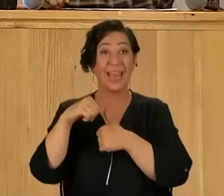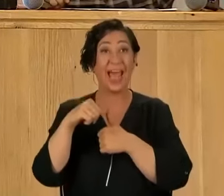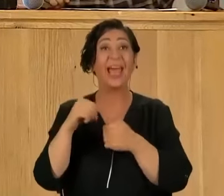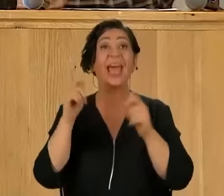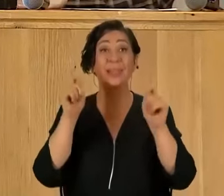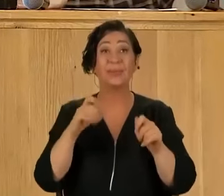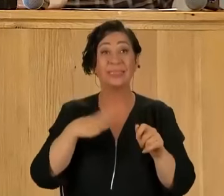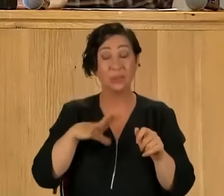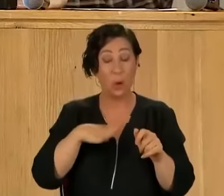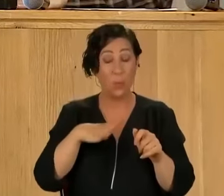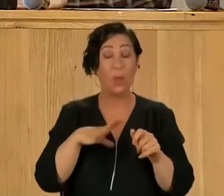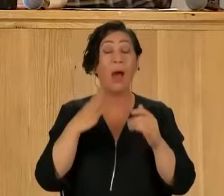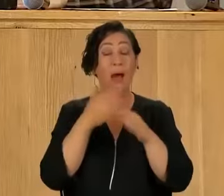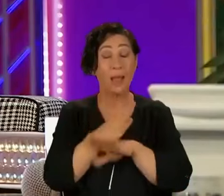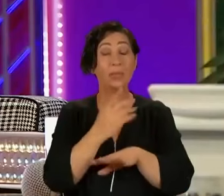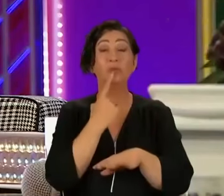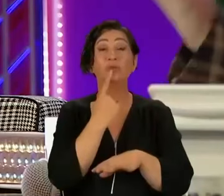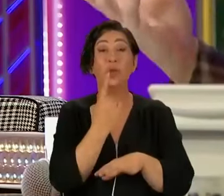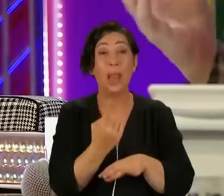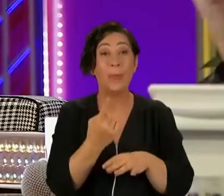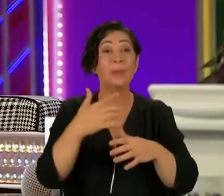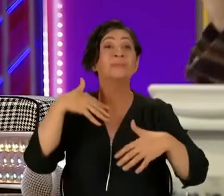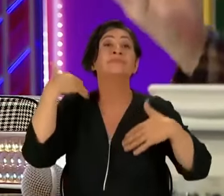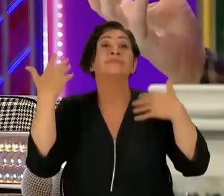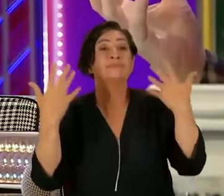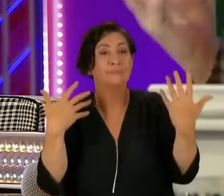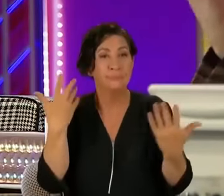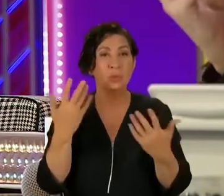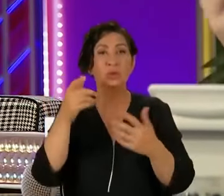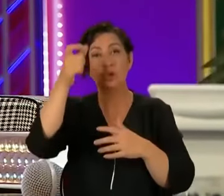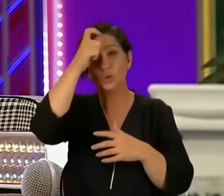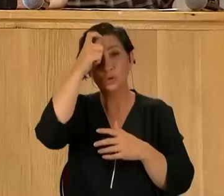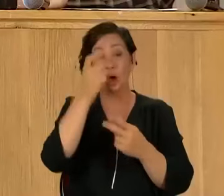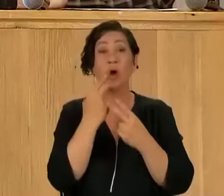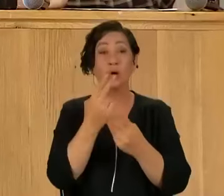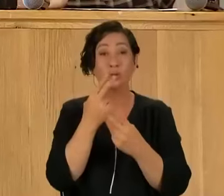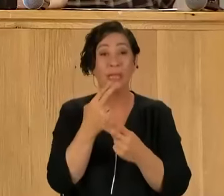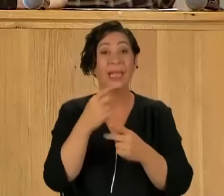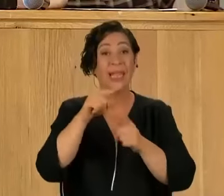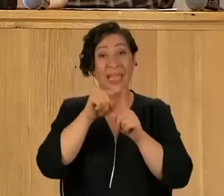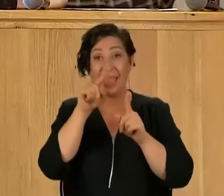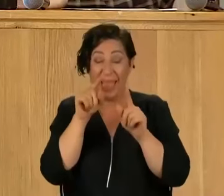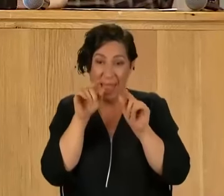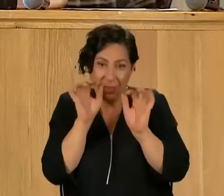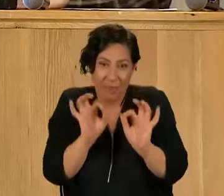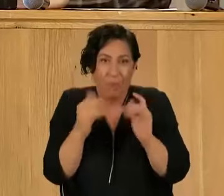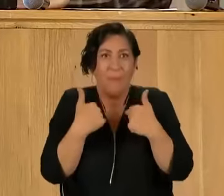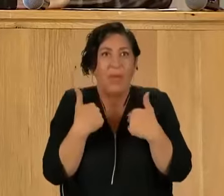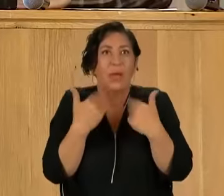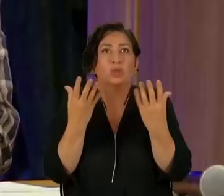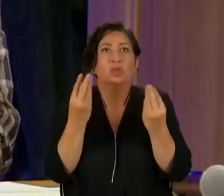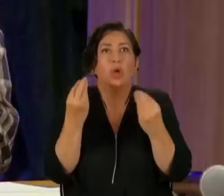tekrar etmek istiyorum. Hakikaten söyleyiş biçimin, edan, Türkçeyi kullanış biçimin itibariyle de bana